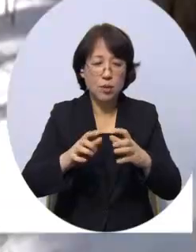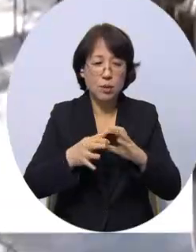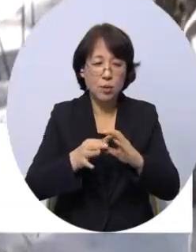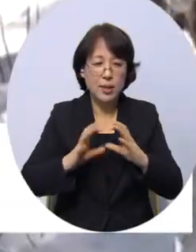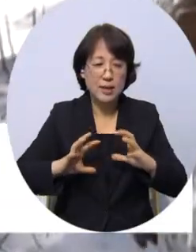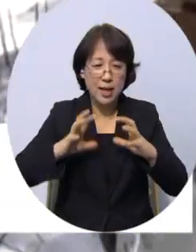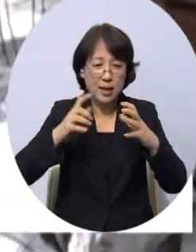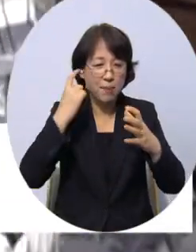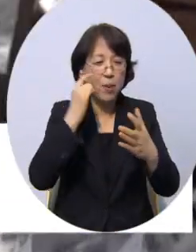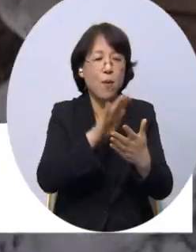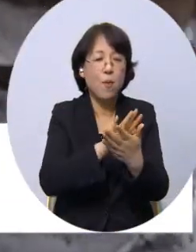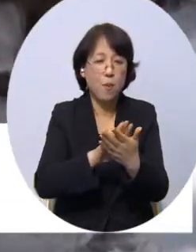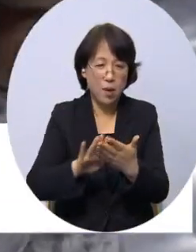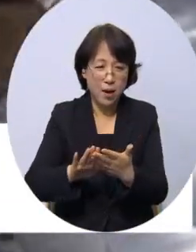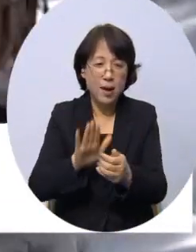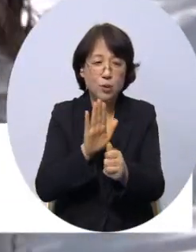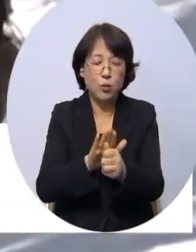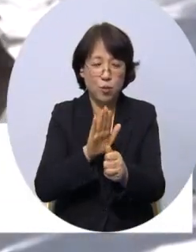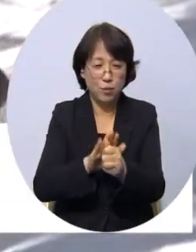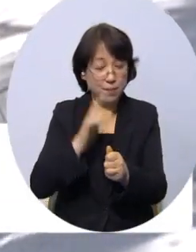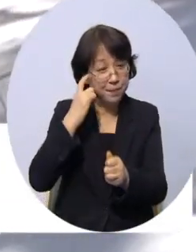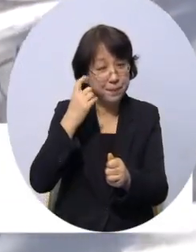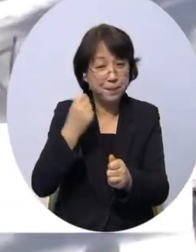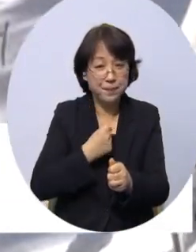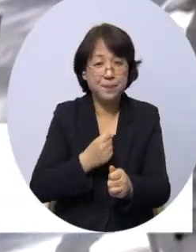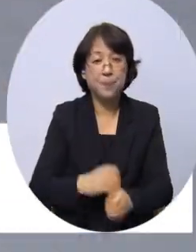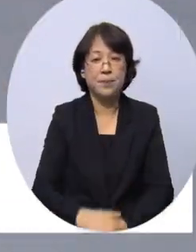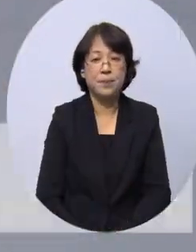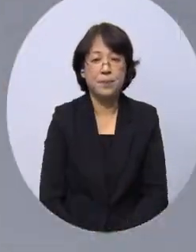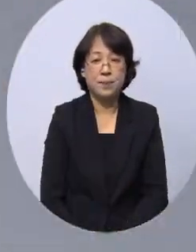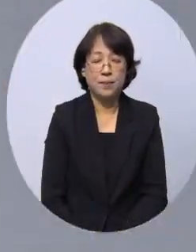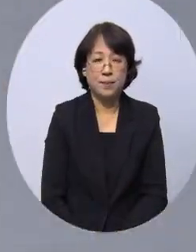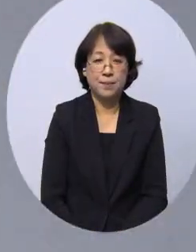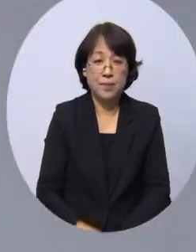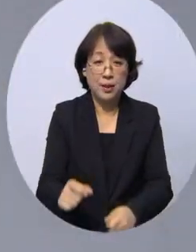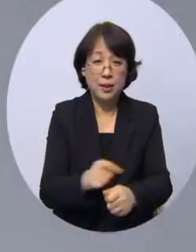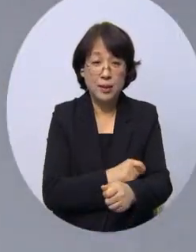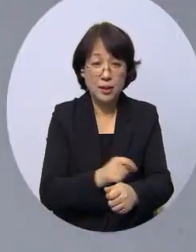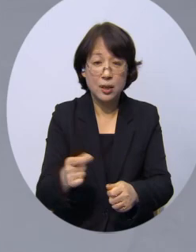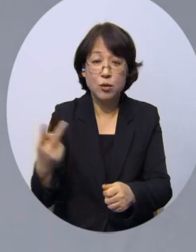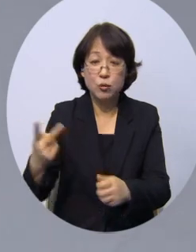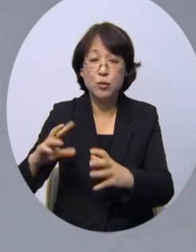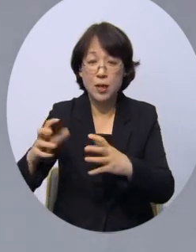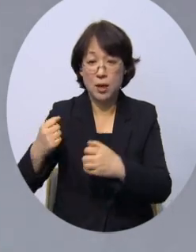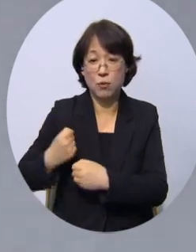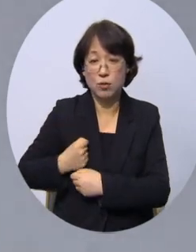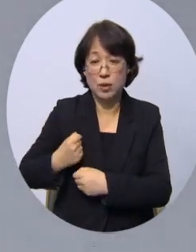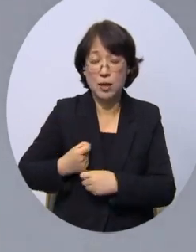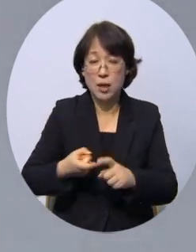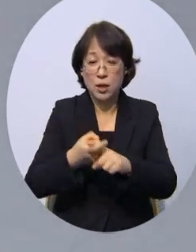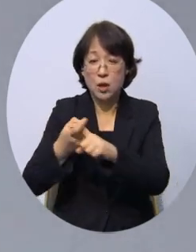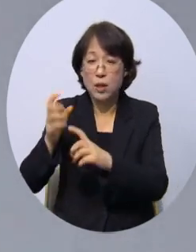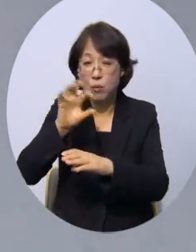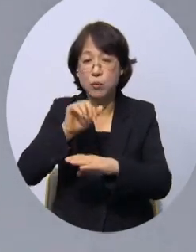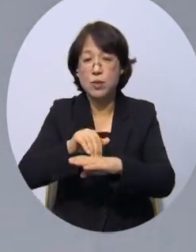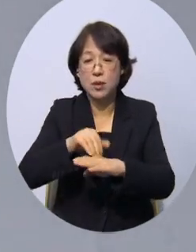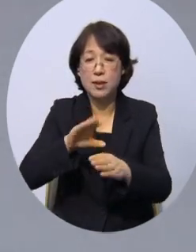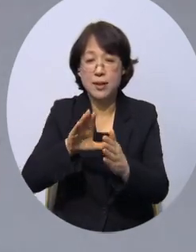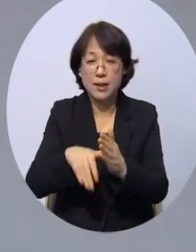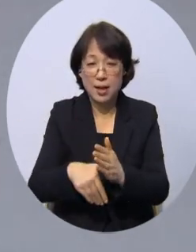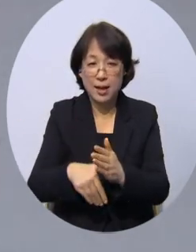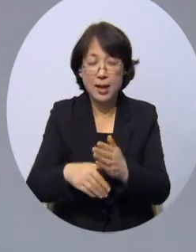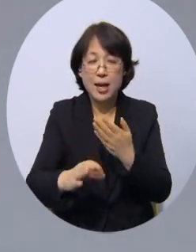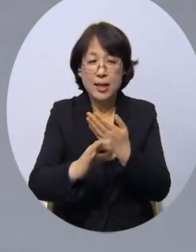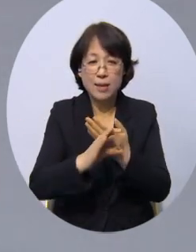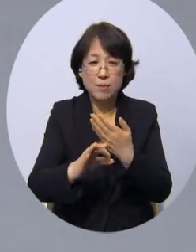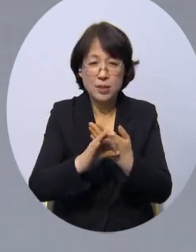together so that we can maintain peace in the world. 특히 양국 장병들은 연합 전술 훈련에서 가상의